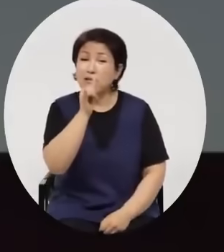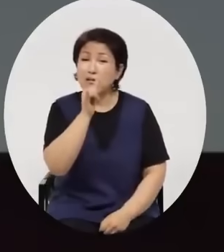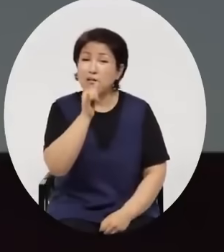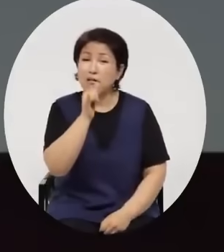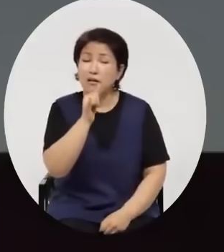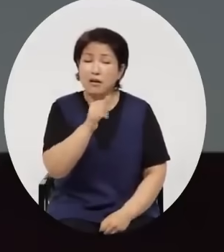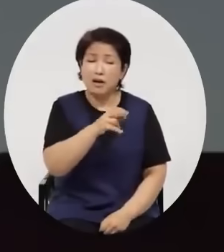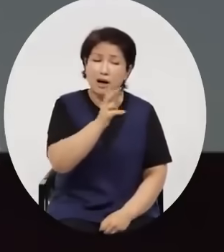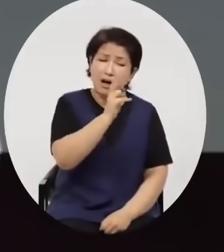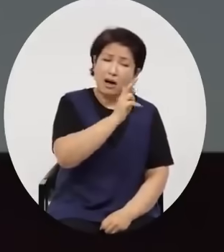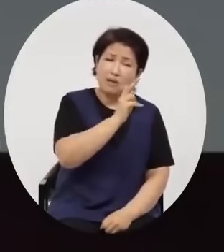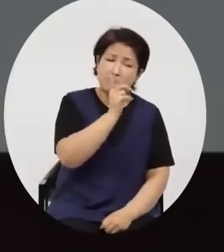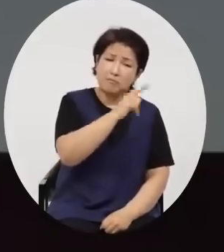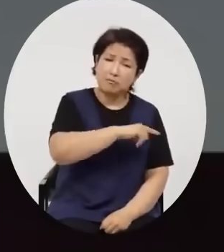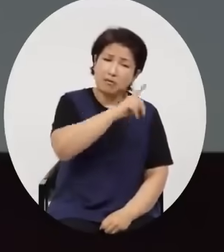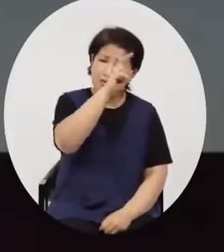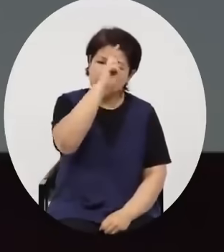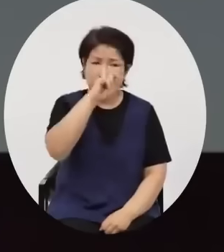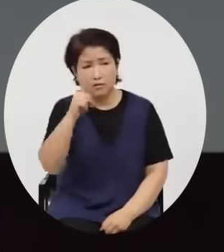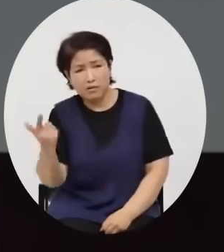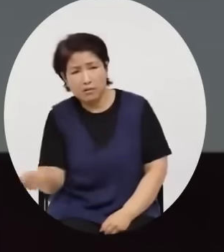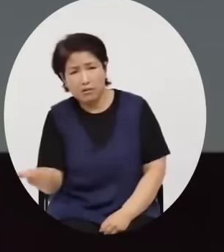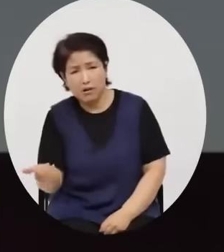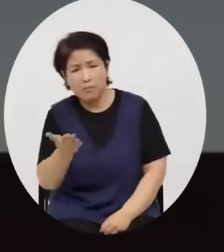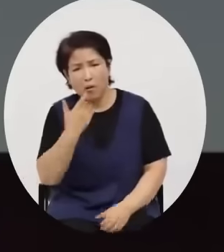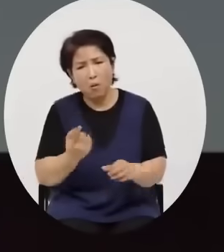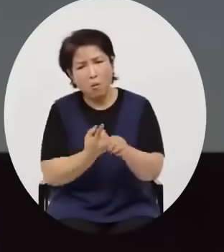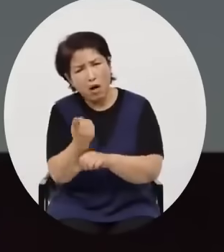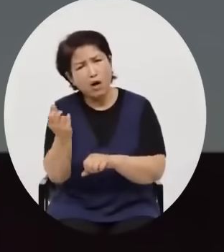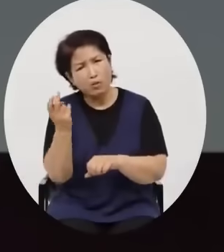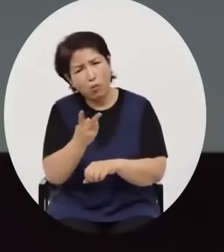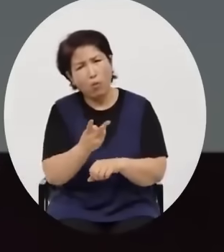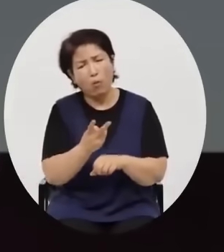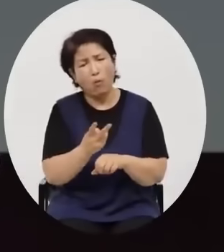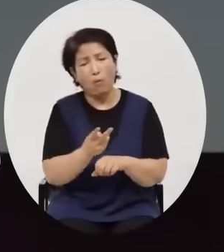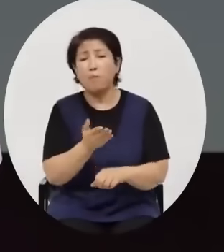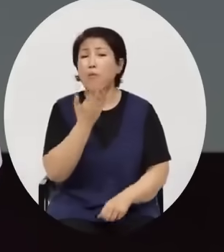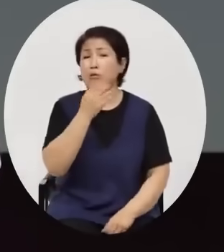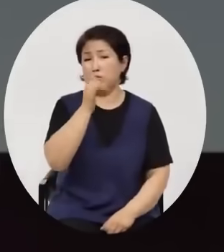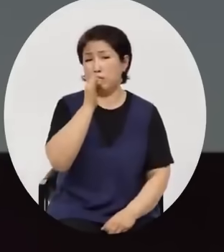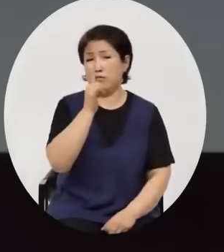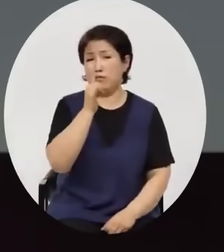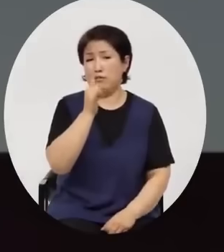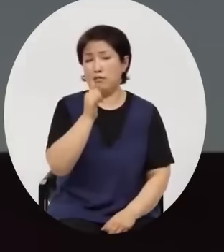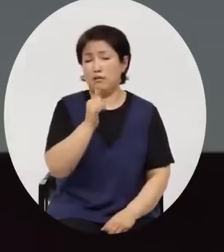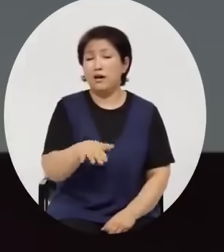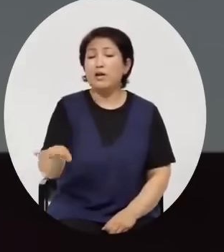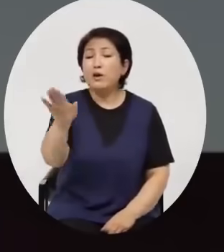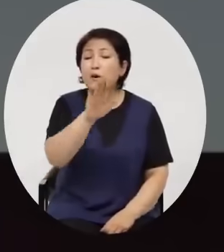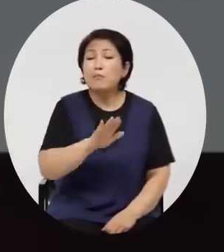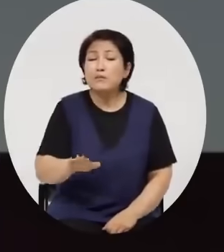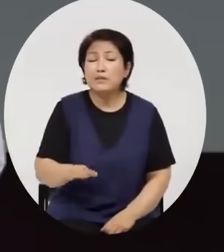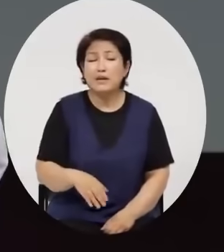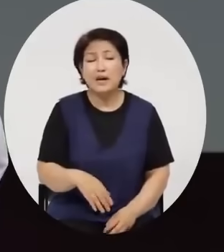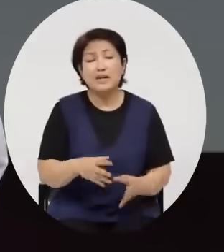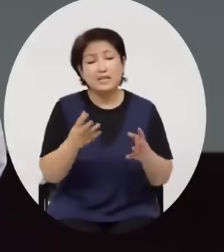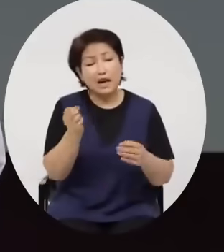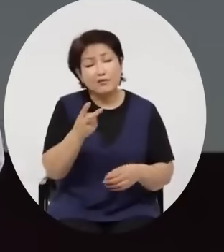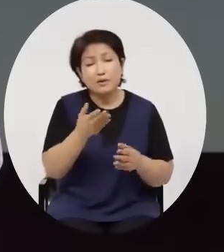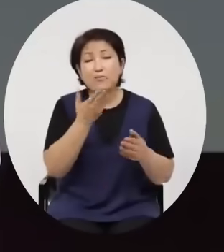아닌 때 먹지 마라. 근데 이 세 속 생활에는 늘 그렇게 먹게 돼요. 그래 놓고 여러분들, 나는 밥을 조금 먹는데